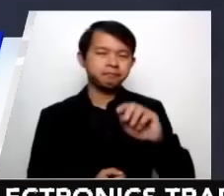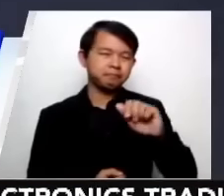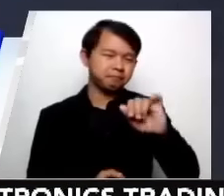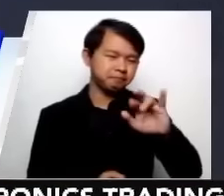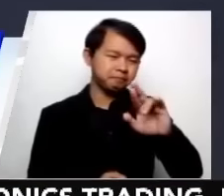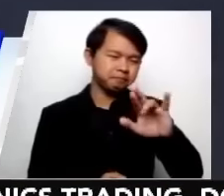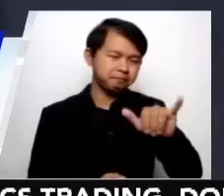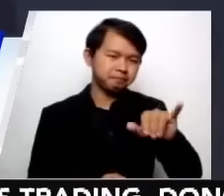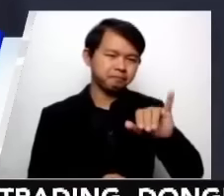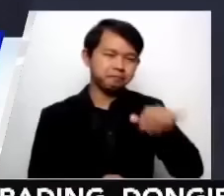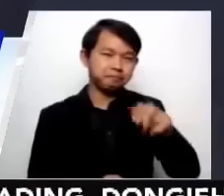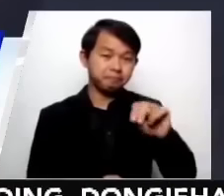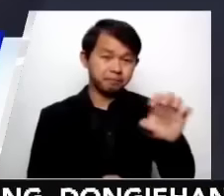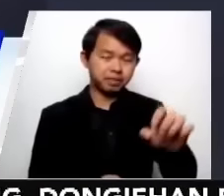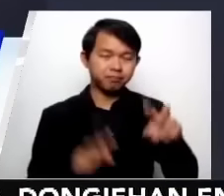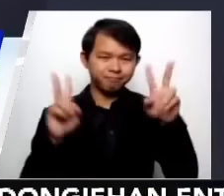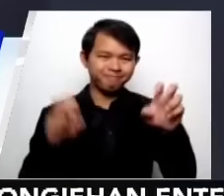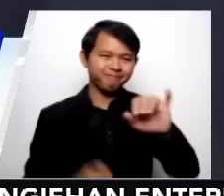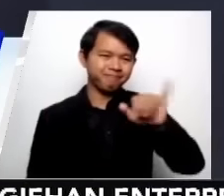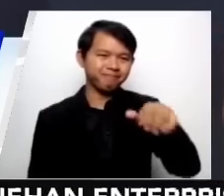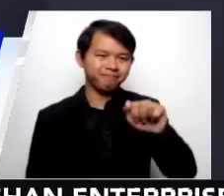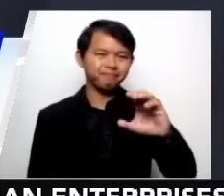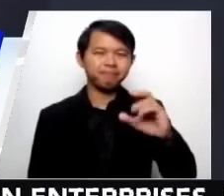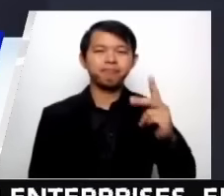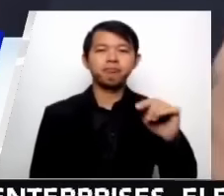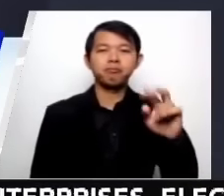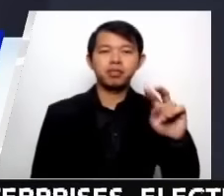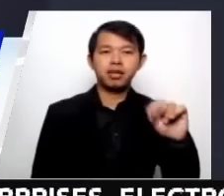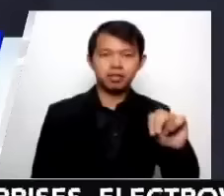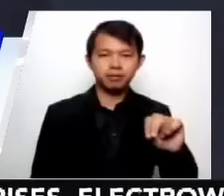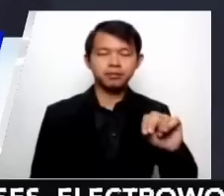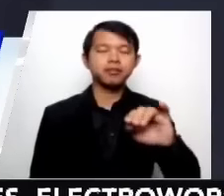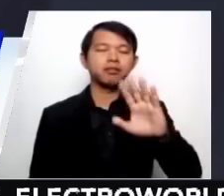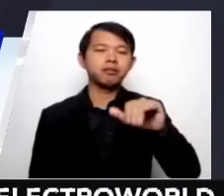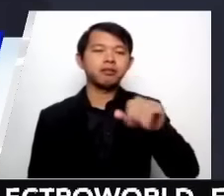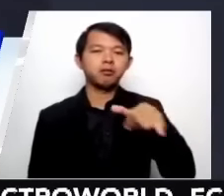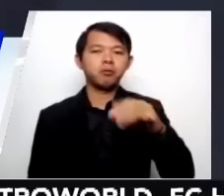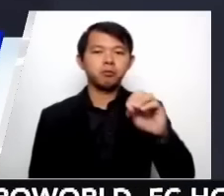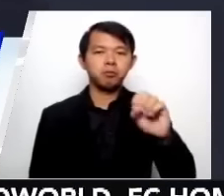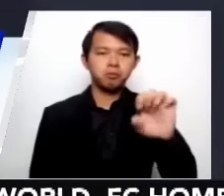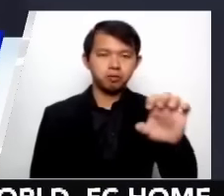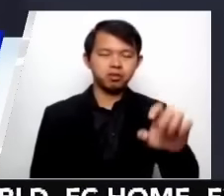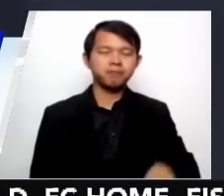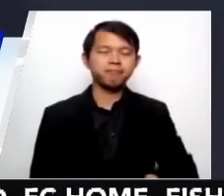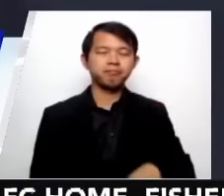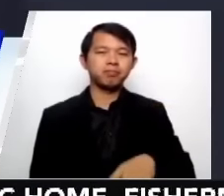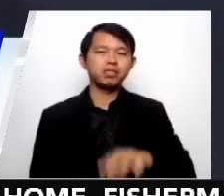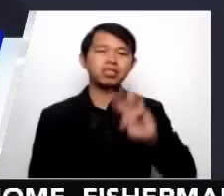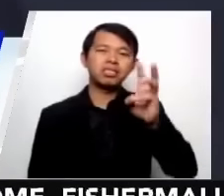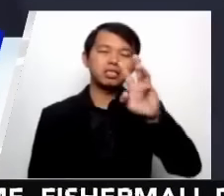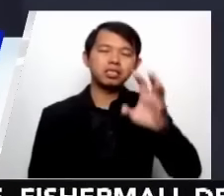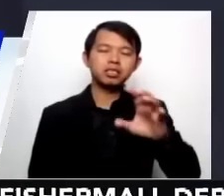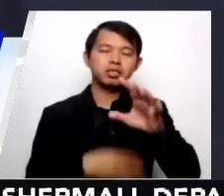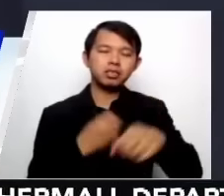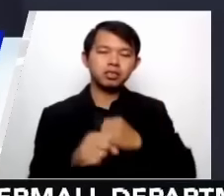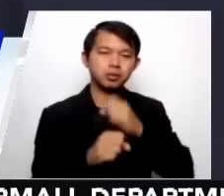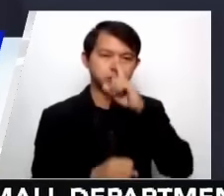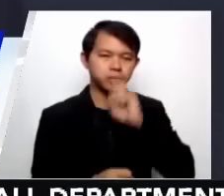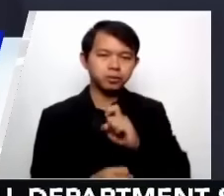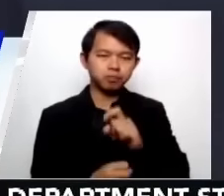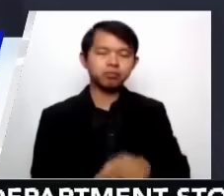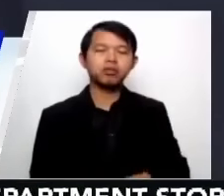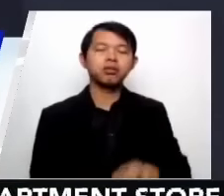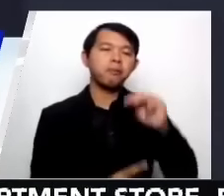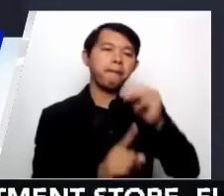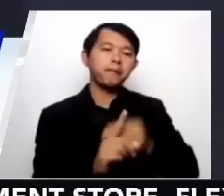known as Jacqueline Jose. At the age of 60, on the morning of March 2nd,